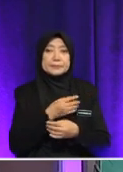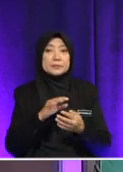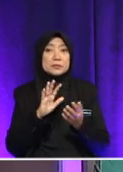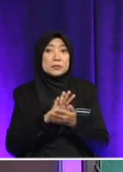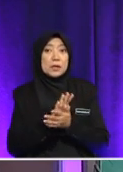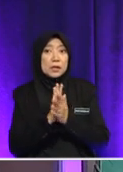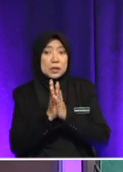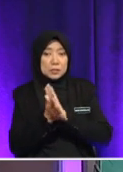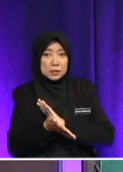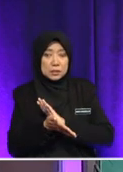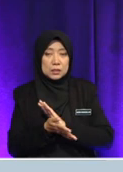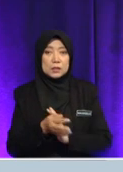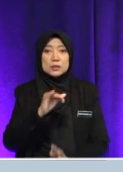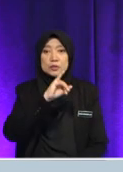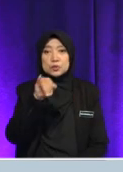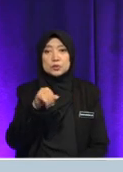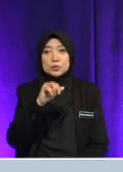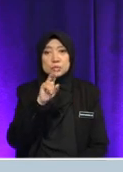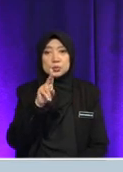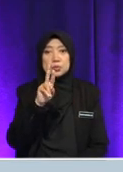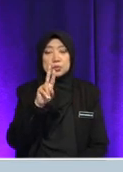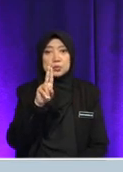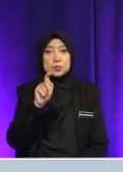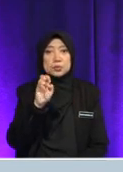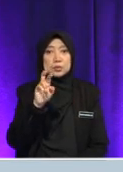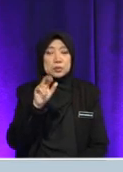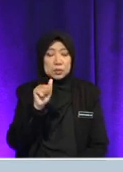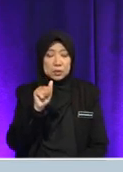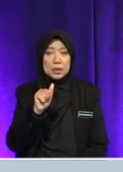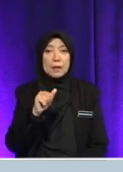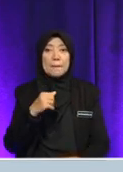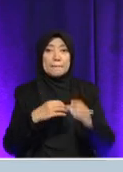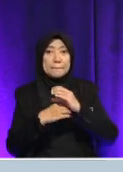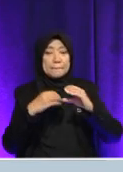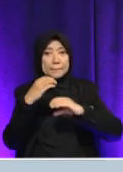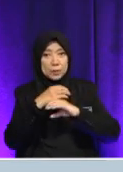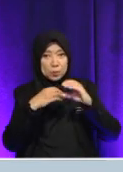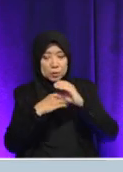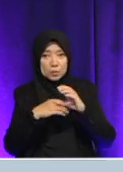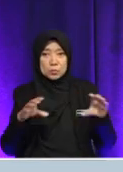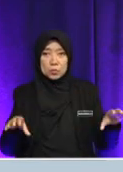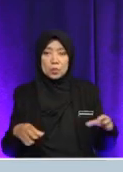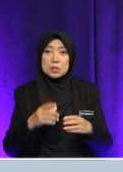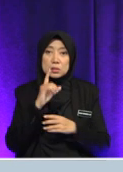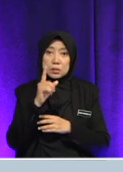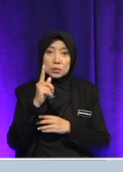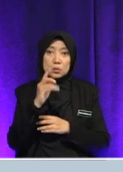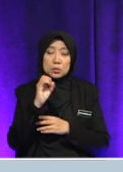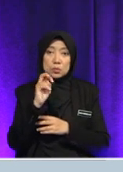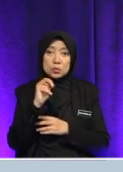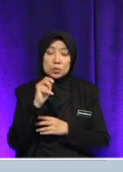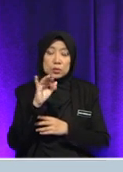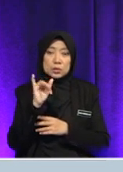Oke menggunakan konsep garam tak terlarutkan oke Bina satu konkrit yang dipukul